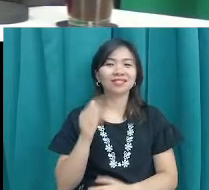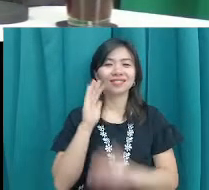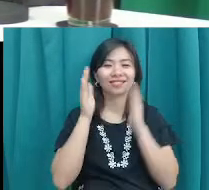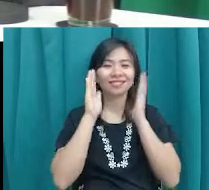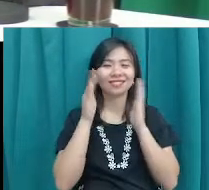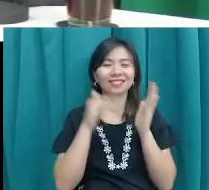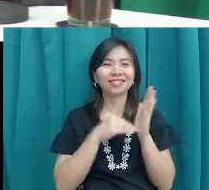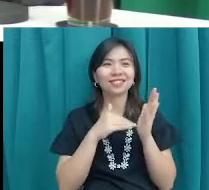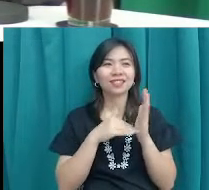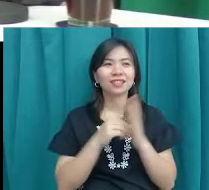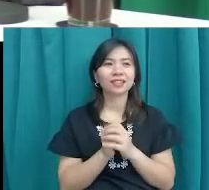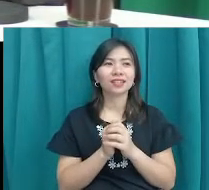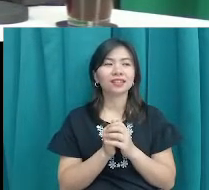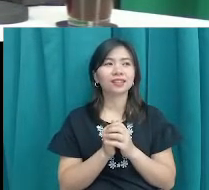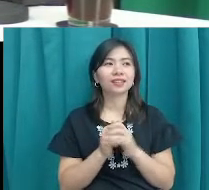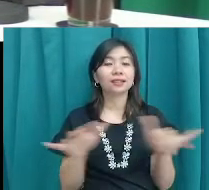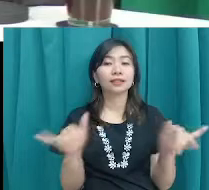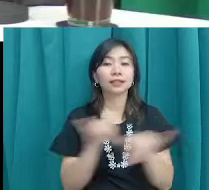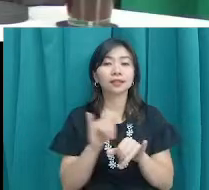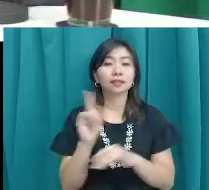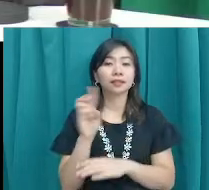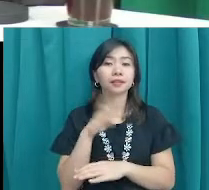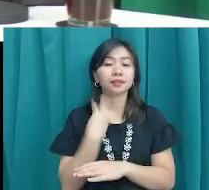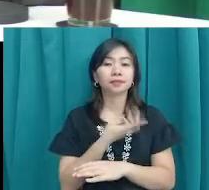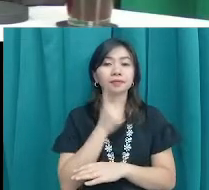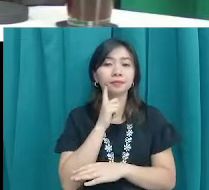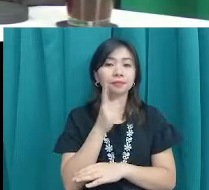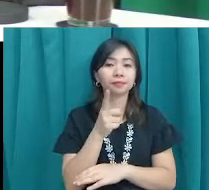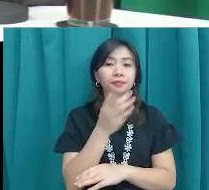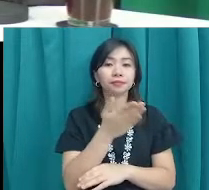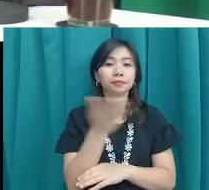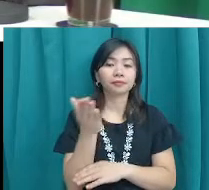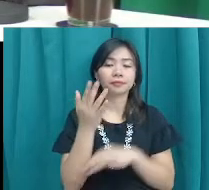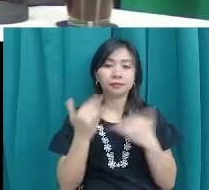Anyways, katulad ng sinasabi ko po mga kapatid, no?